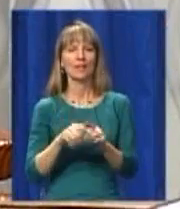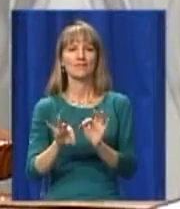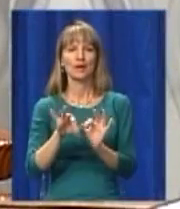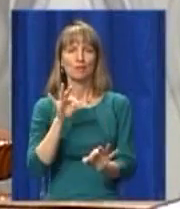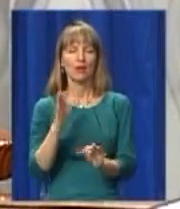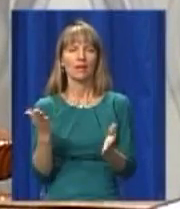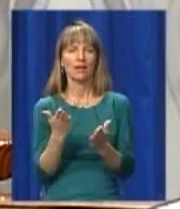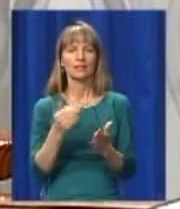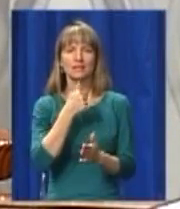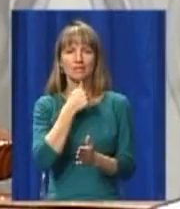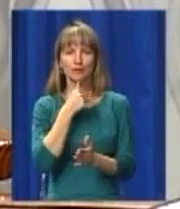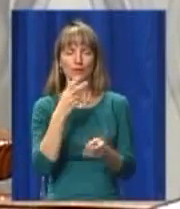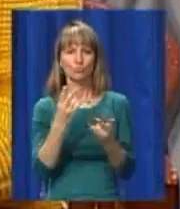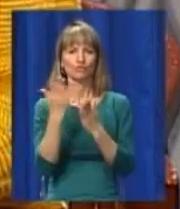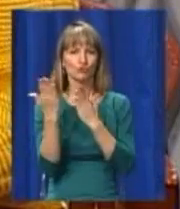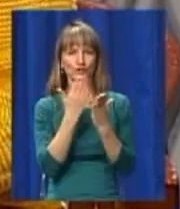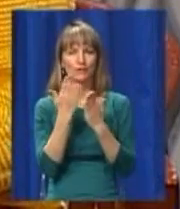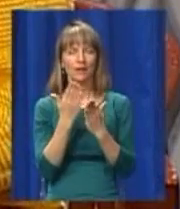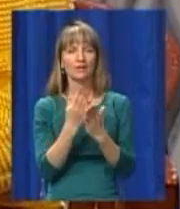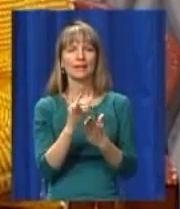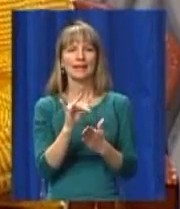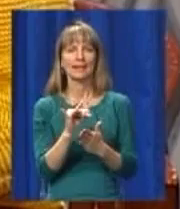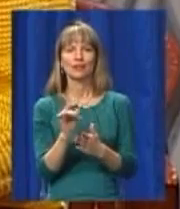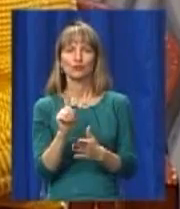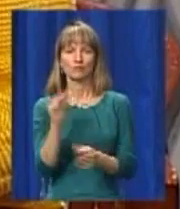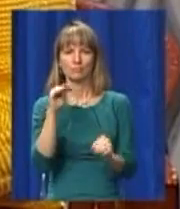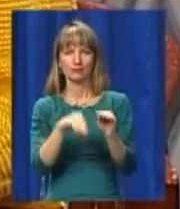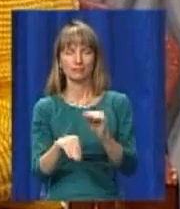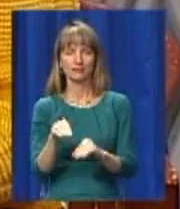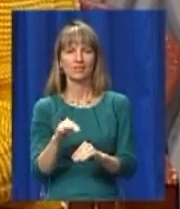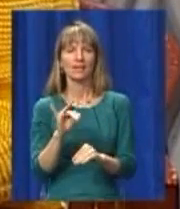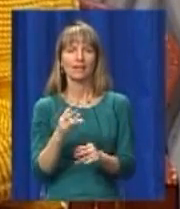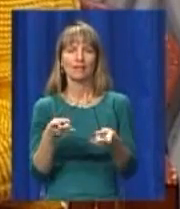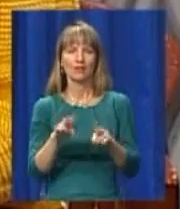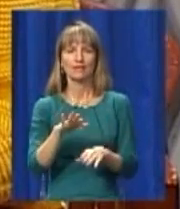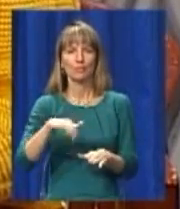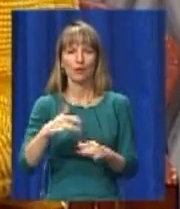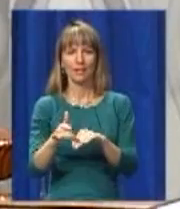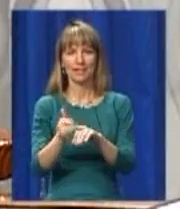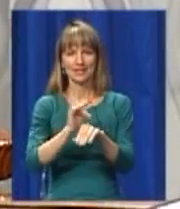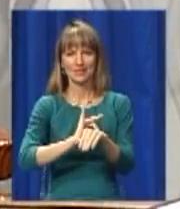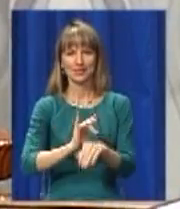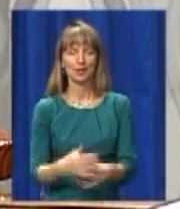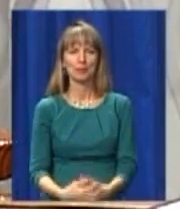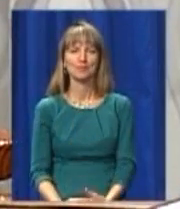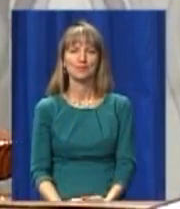вибираючи якісь певні такі засоби, треба читати, і взагалі, з чого його роблять, і чи не залишишся ти потім лисим.